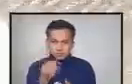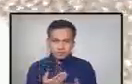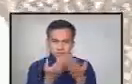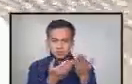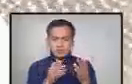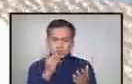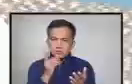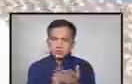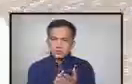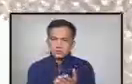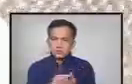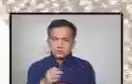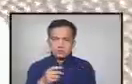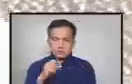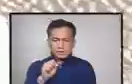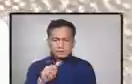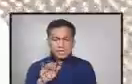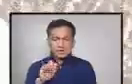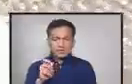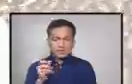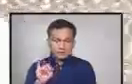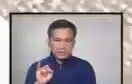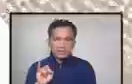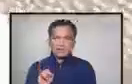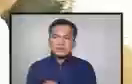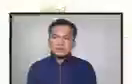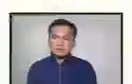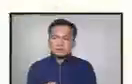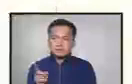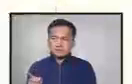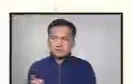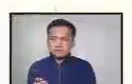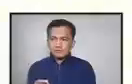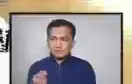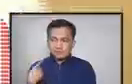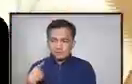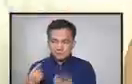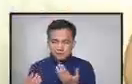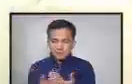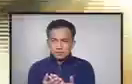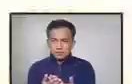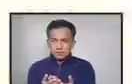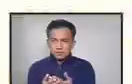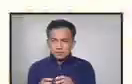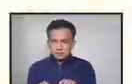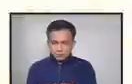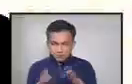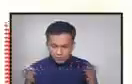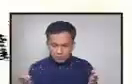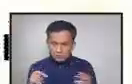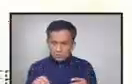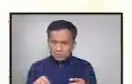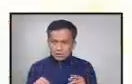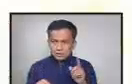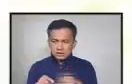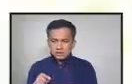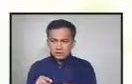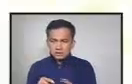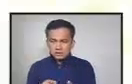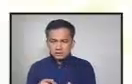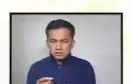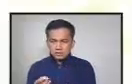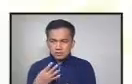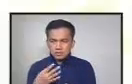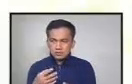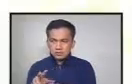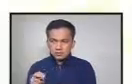ng manufacturer nitong Sanofi Pasteur. May kasama ang sunob, naka-fold. Bubuksan mo yon, nakalagay, you cannot take this medicine